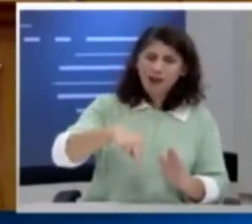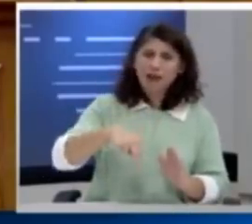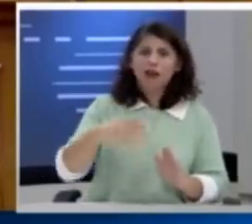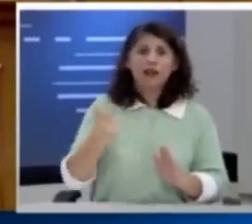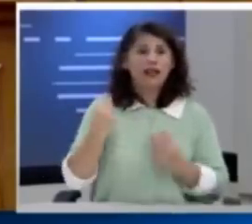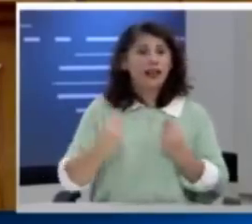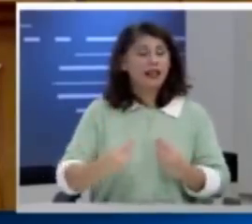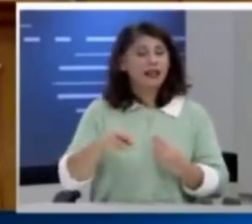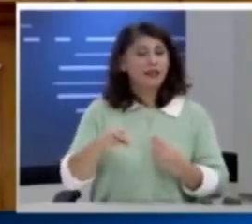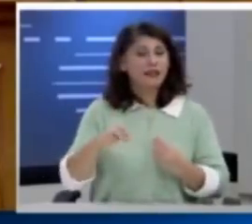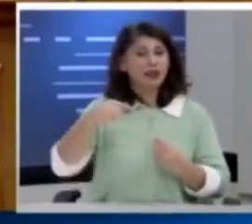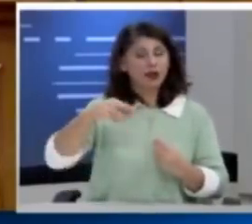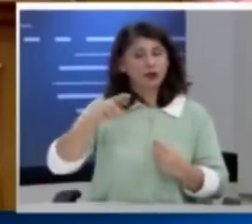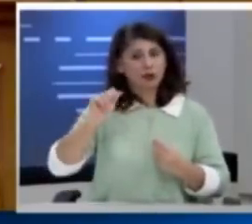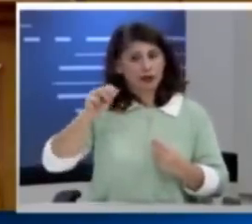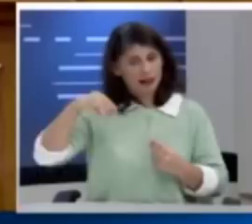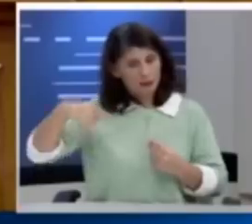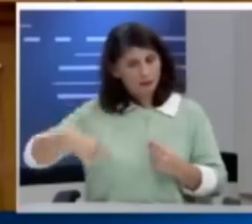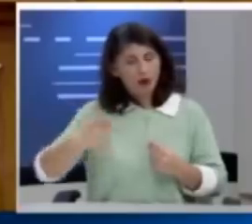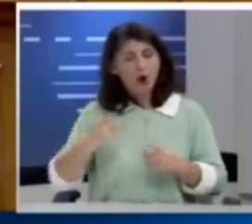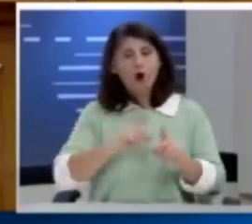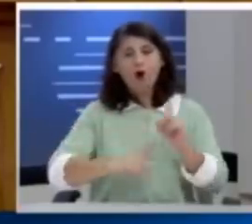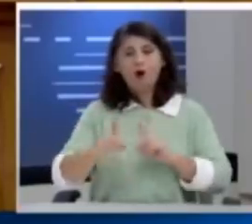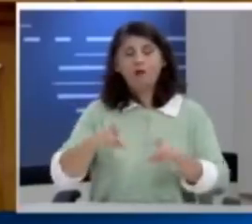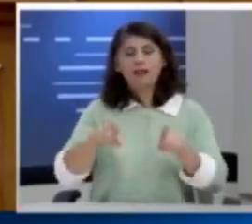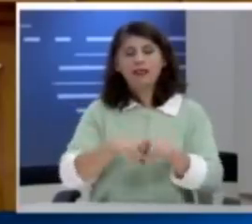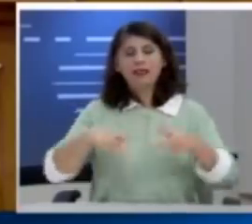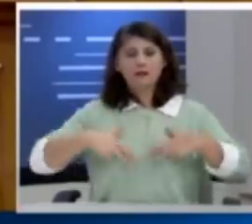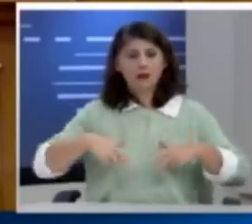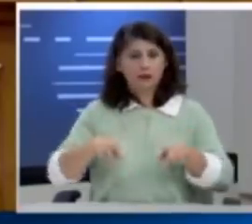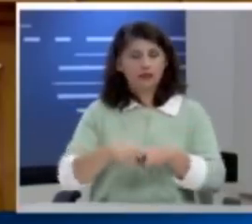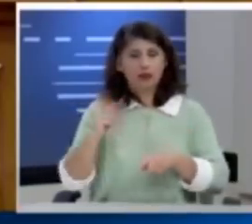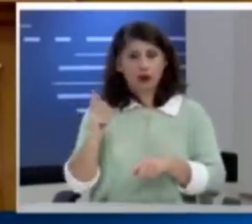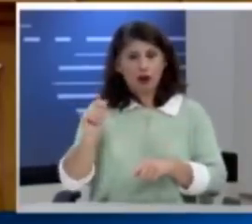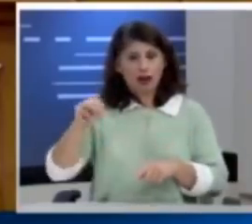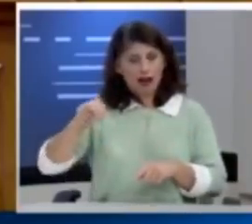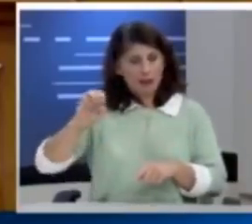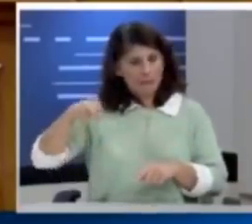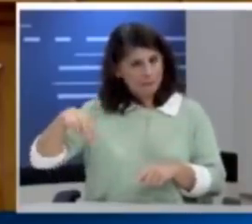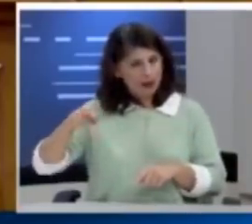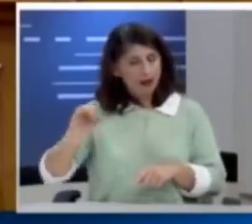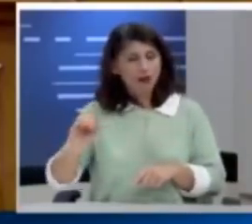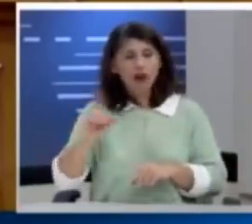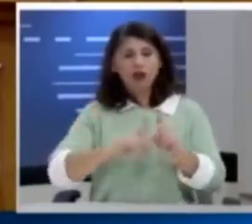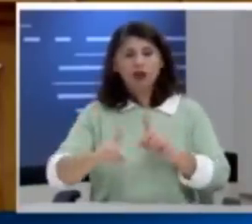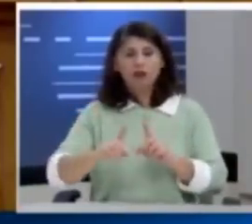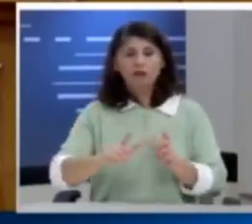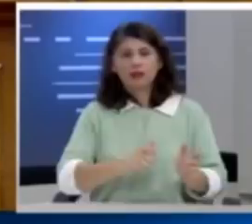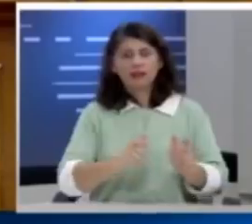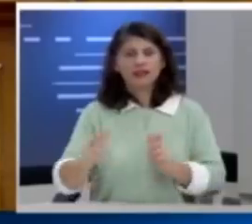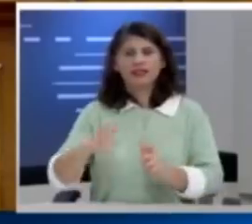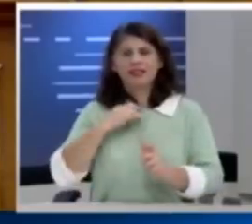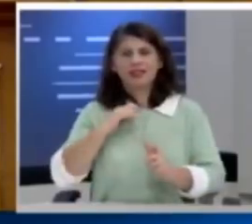του Τραμπ, όσοι συγκυβερνούσαν 4 χρόνια με τον Καμένο, όπως επίσης και όσοι ξανασερβίρουν